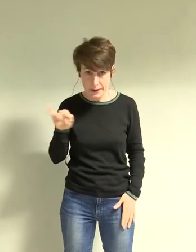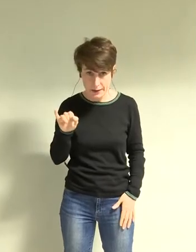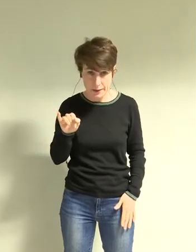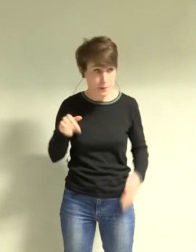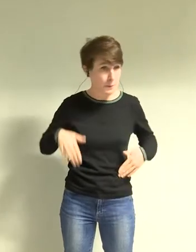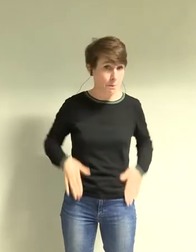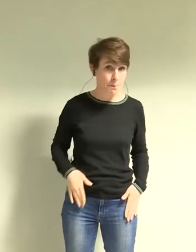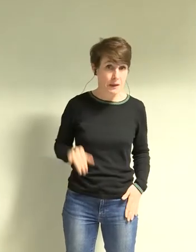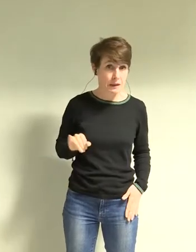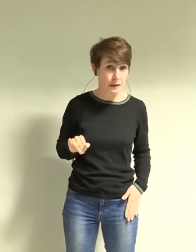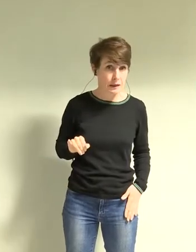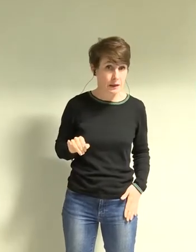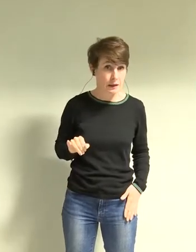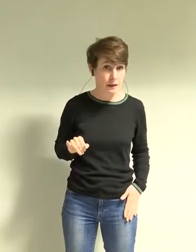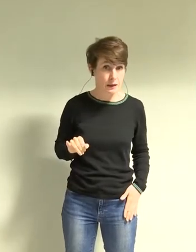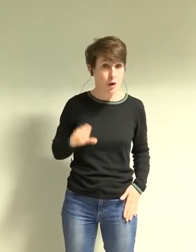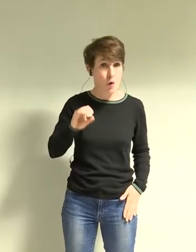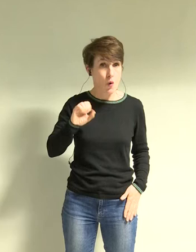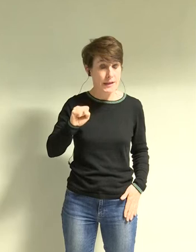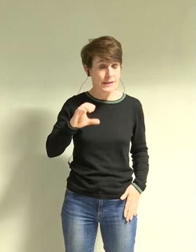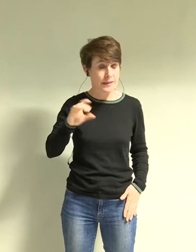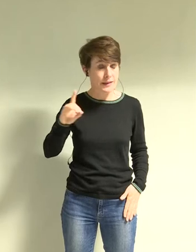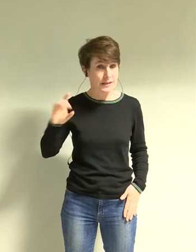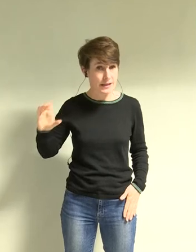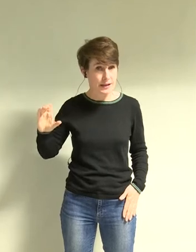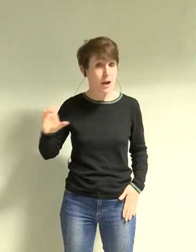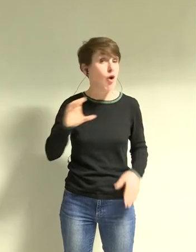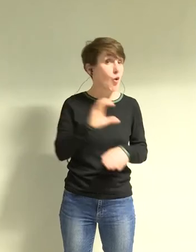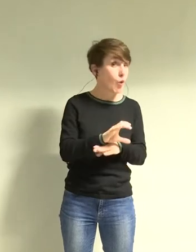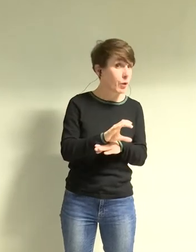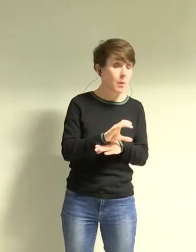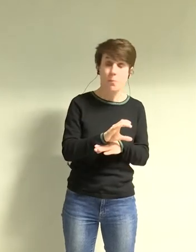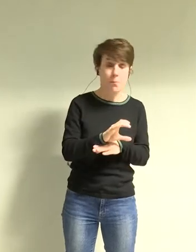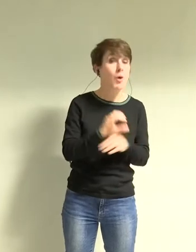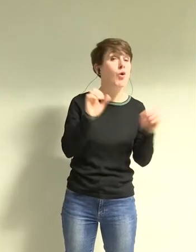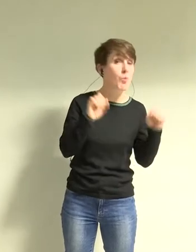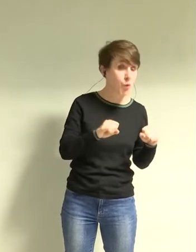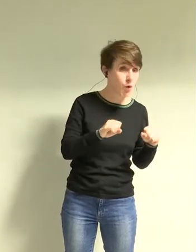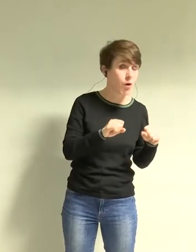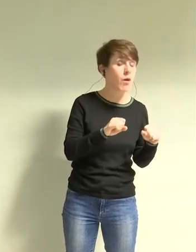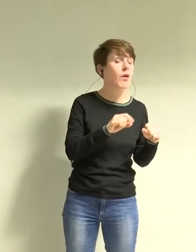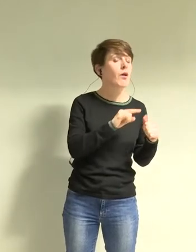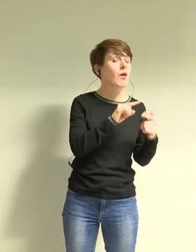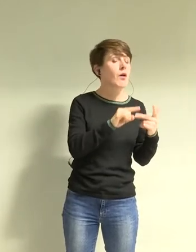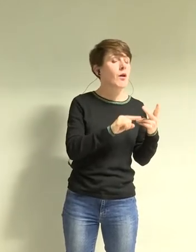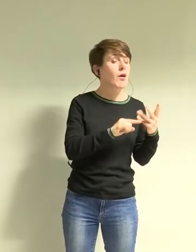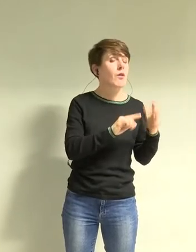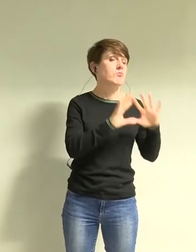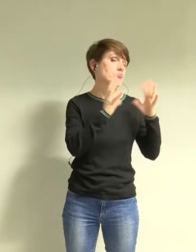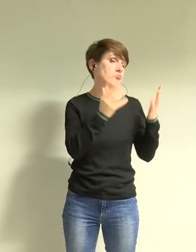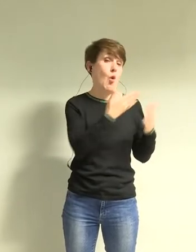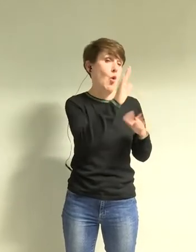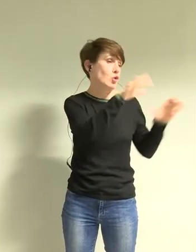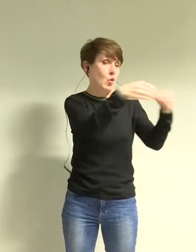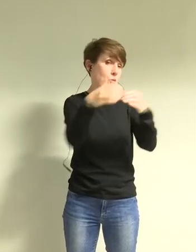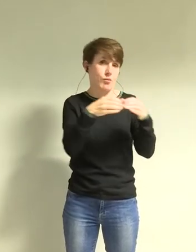s'abstient or et cdd c'est qu'ils votent contre qui vote pour l'ensemble des